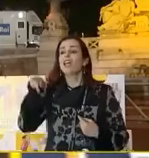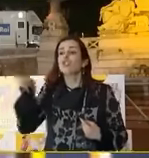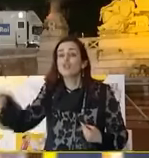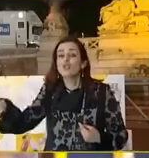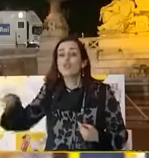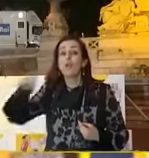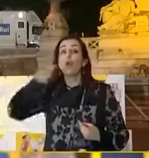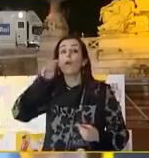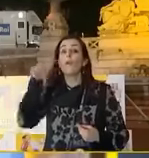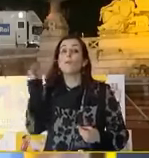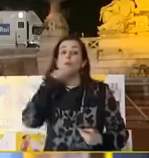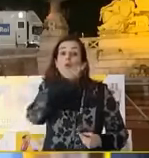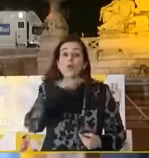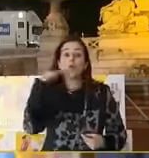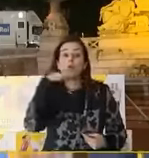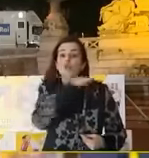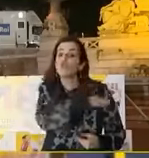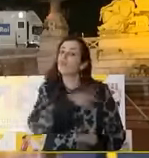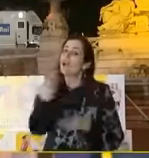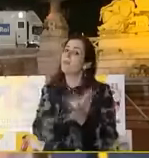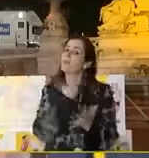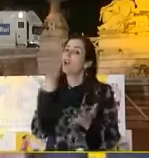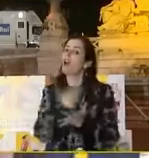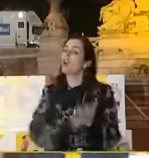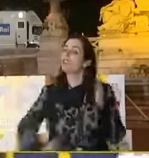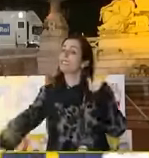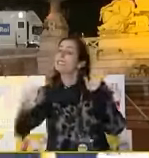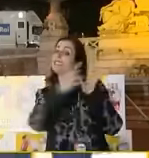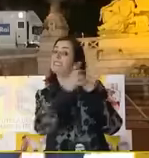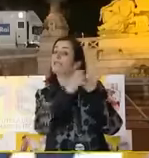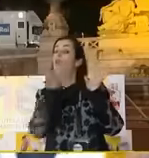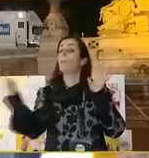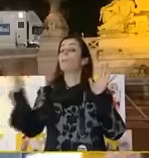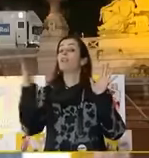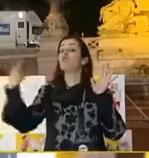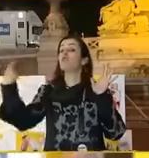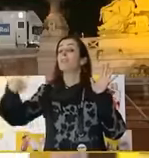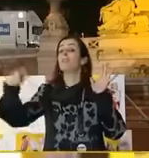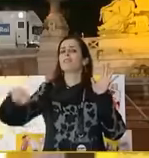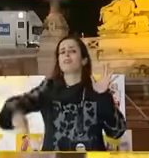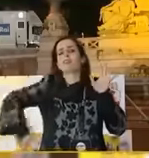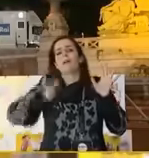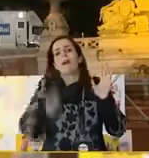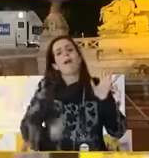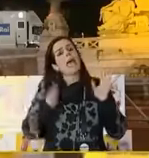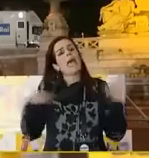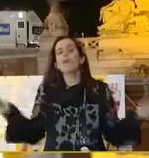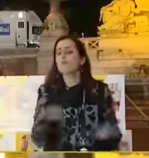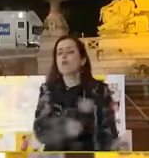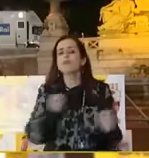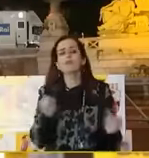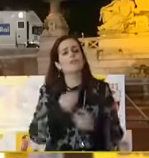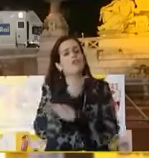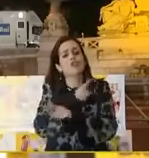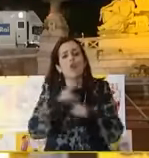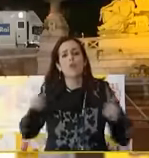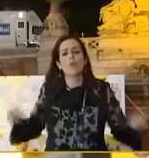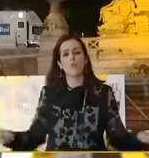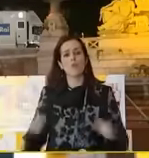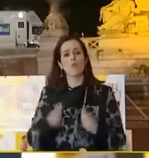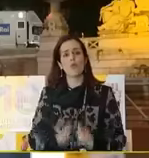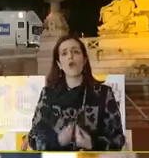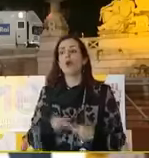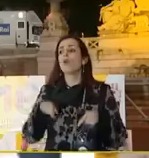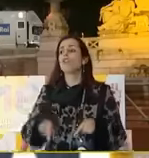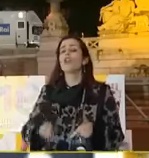bugia anche quando ti metti il simbolo, ma puoi credere quando rifirma il contrattino vedremo 1,5 milioni di posti di